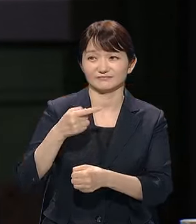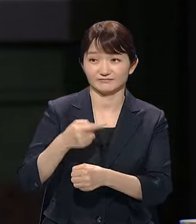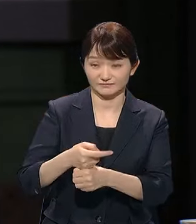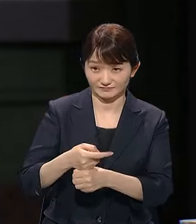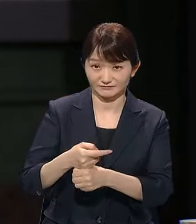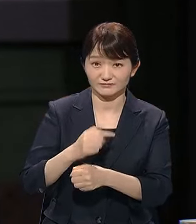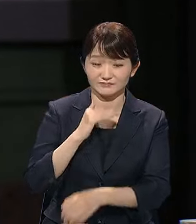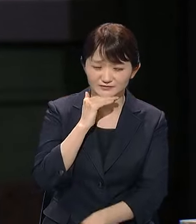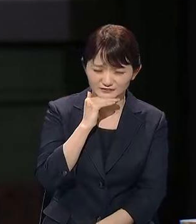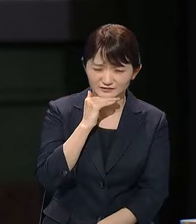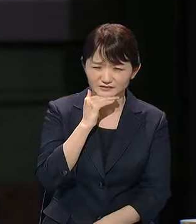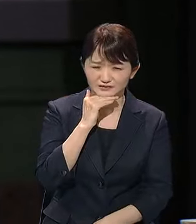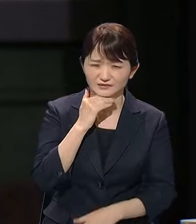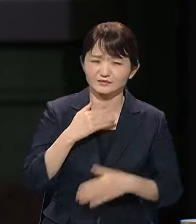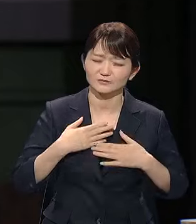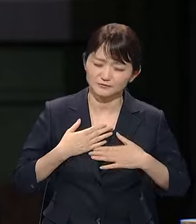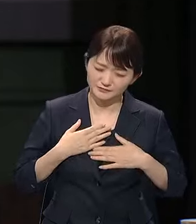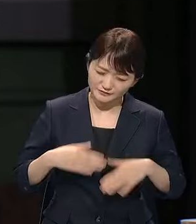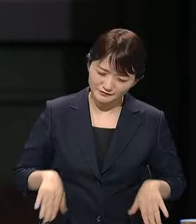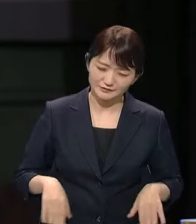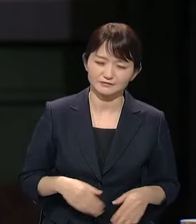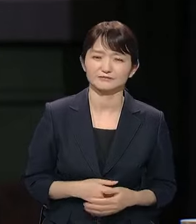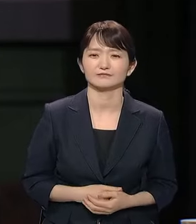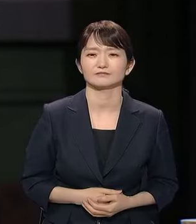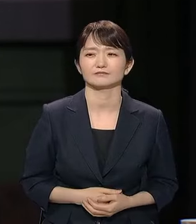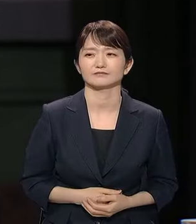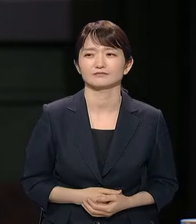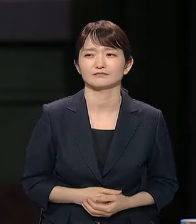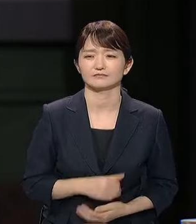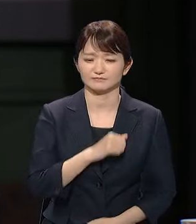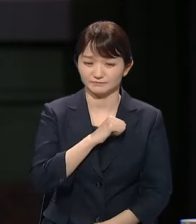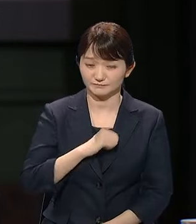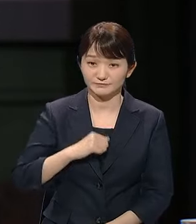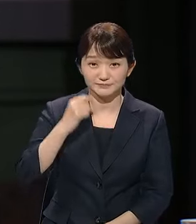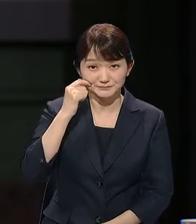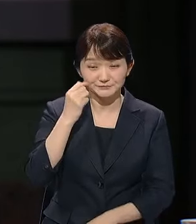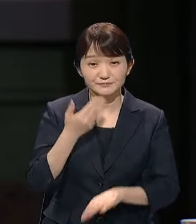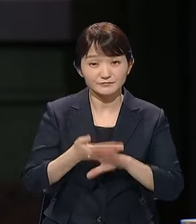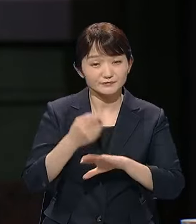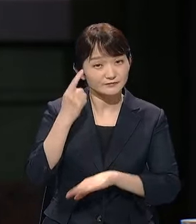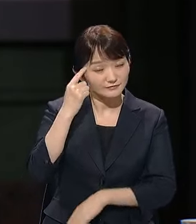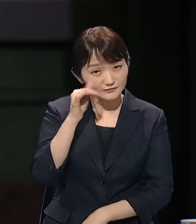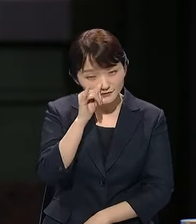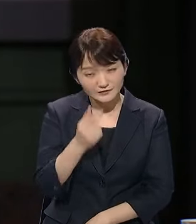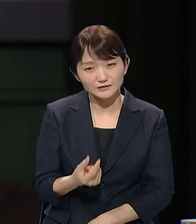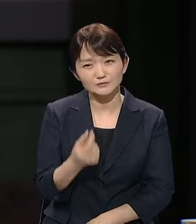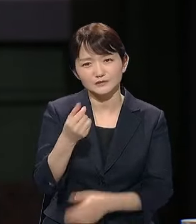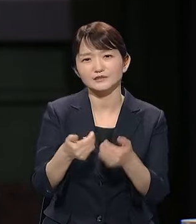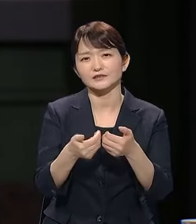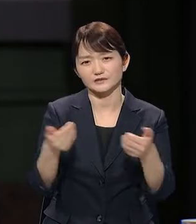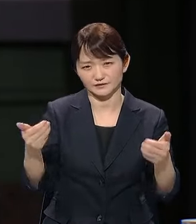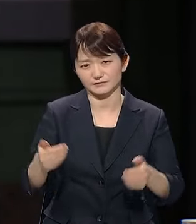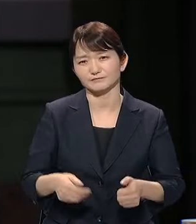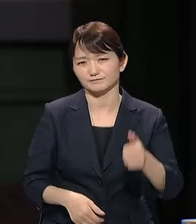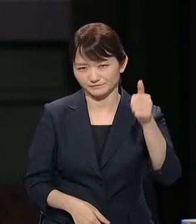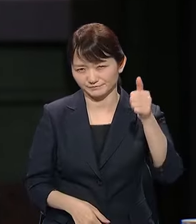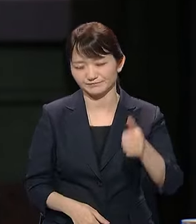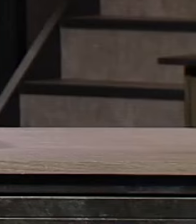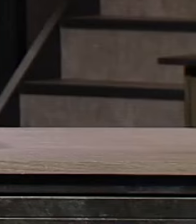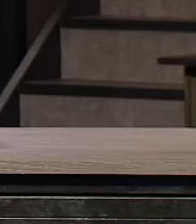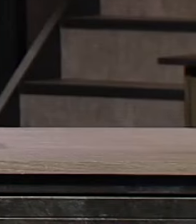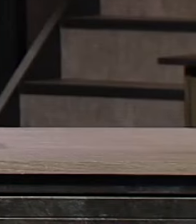지칠 것 같아요라고 하셨습니다 네로 마블 님은 버티지 못하겠고 다른 생각이 들면 빨리 헤어져야 줘라고 하셨습니다